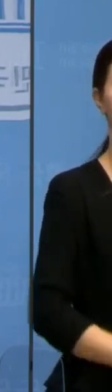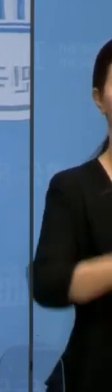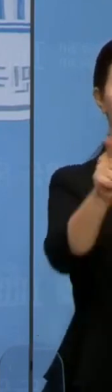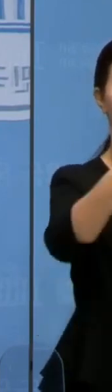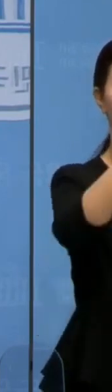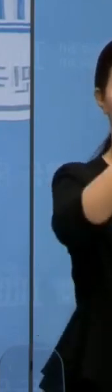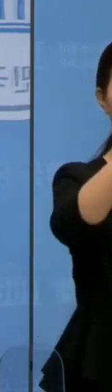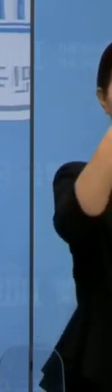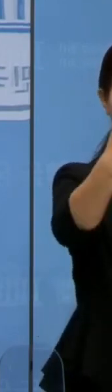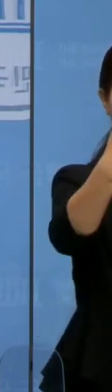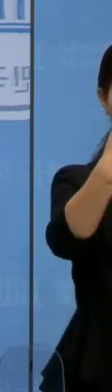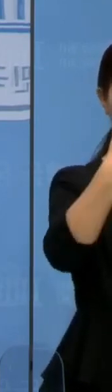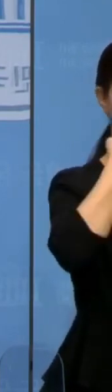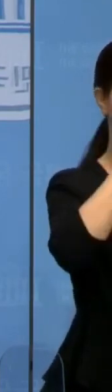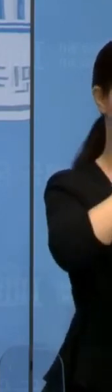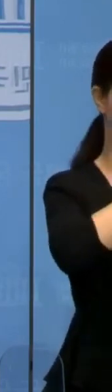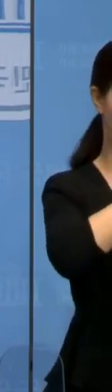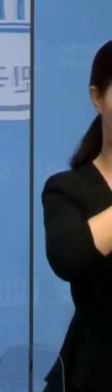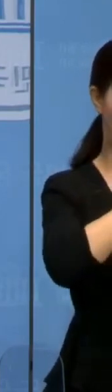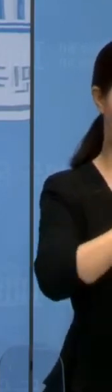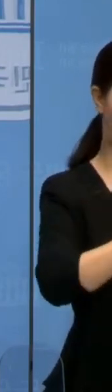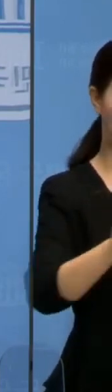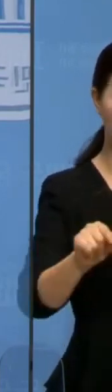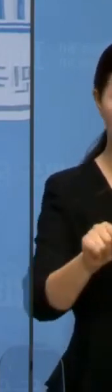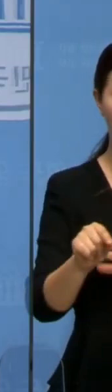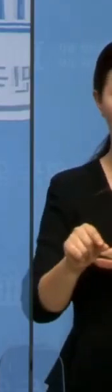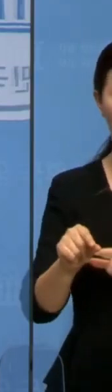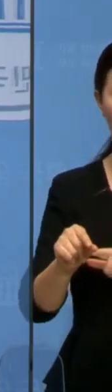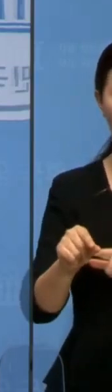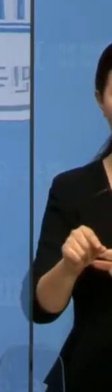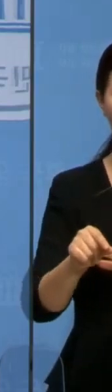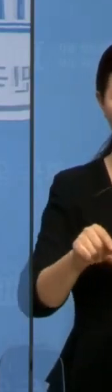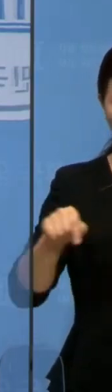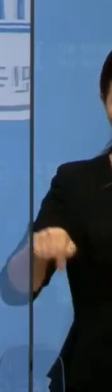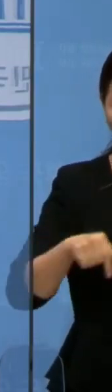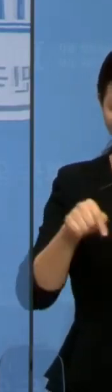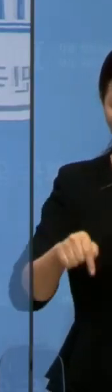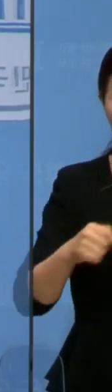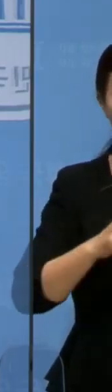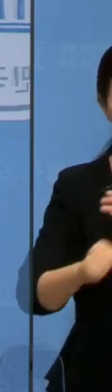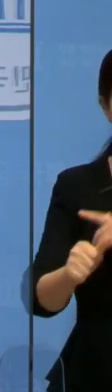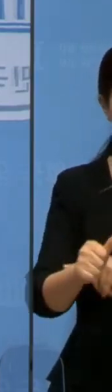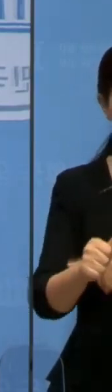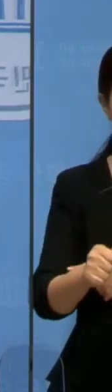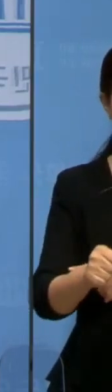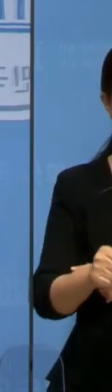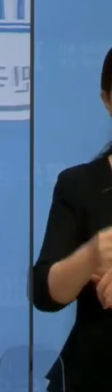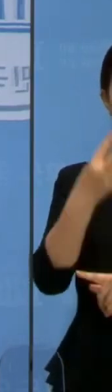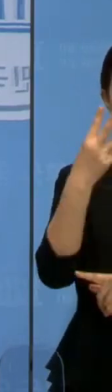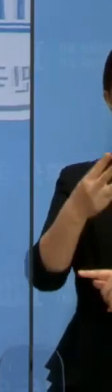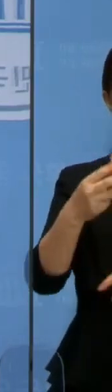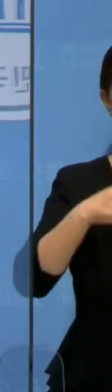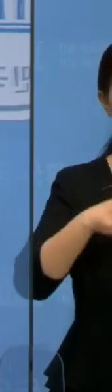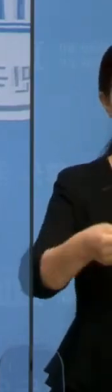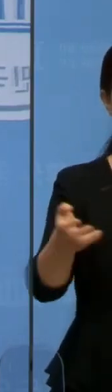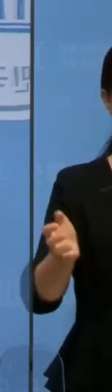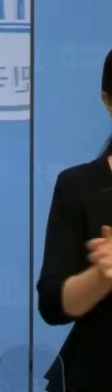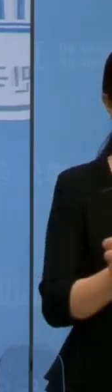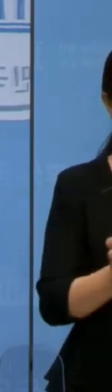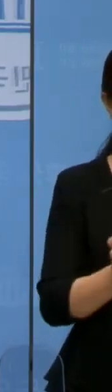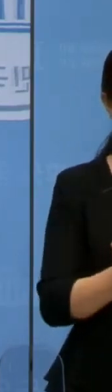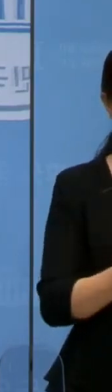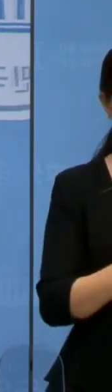129석 소수여당 원내대표로 4개 야당을 상대로 모두가 불가능하다